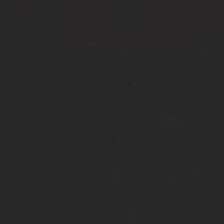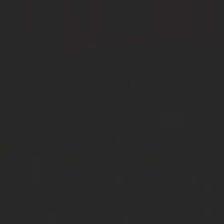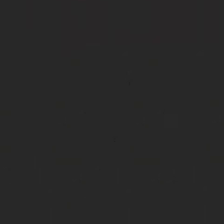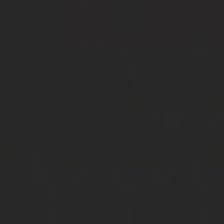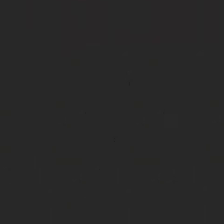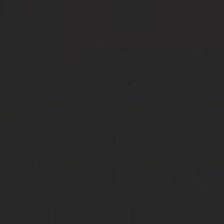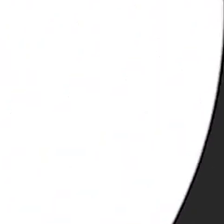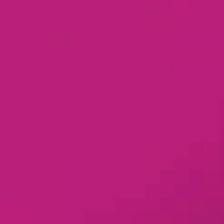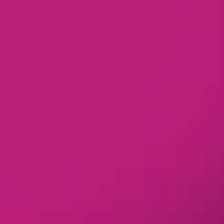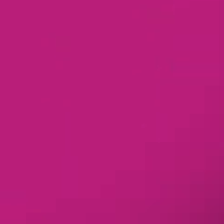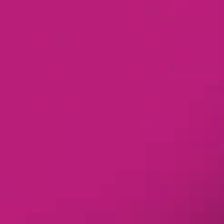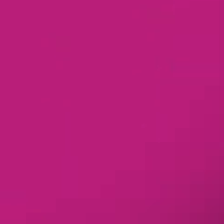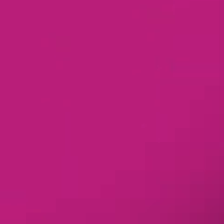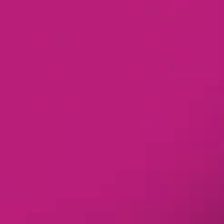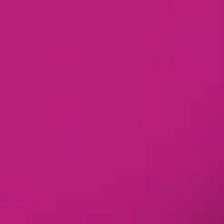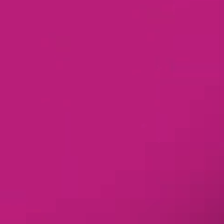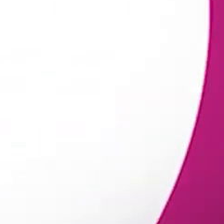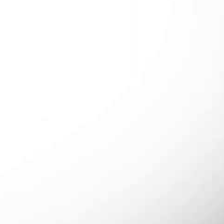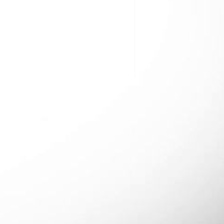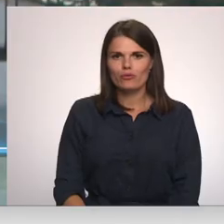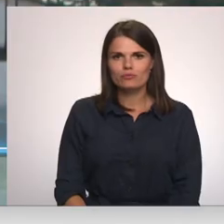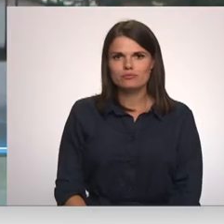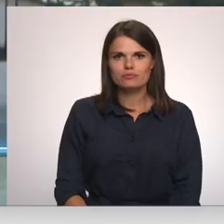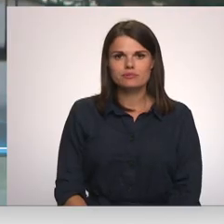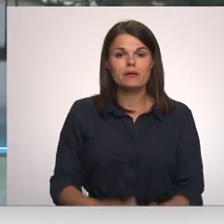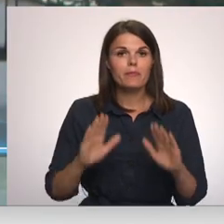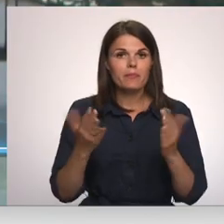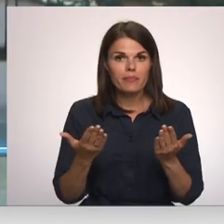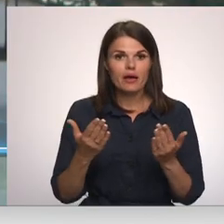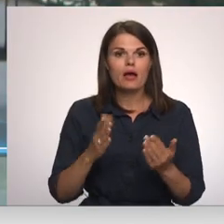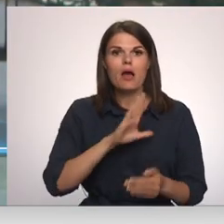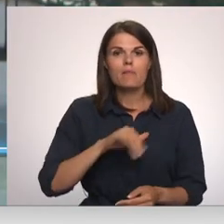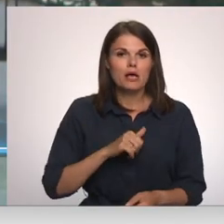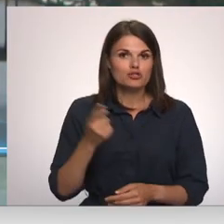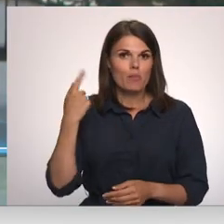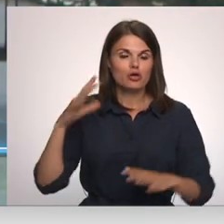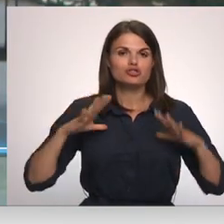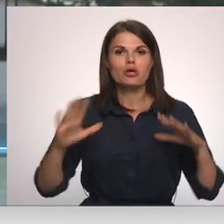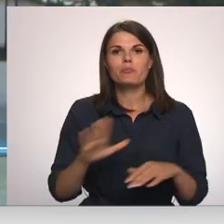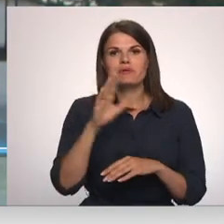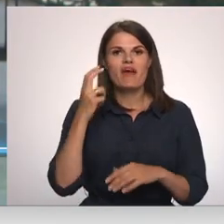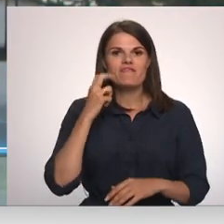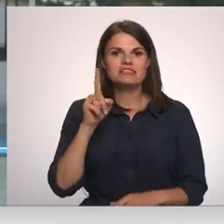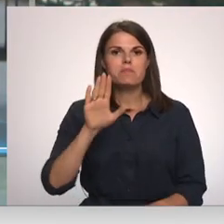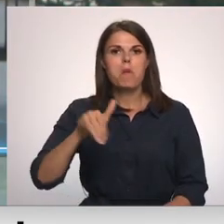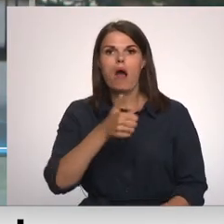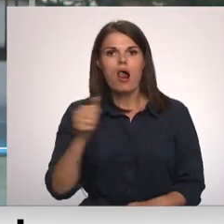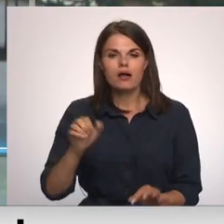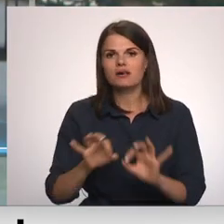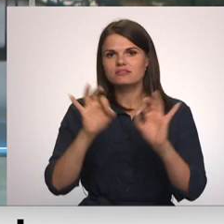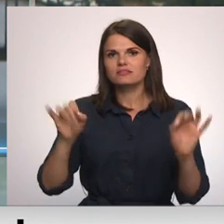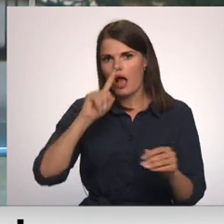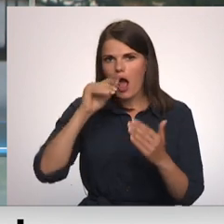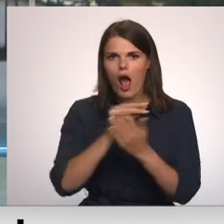Re, viss ēters ir te! Savukārt pēc aizvadītajām brīvdienām Vecpiebalgā sākušies